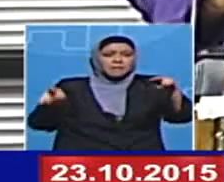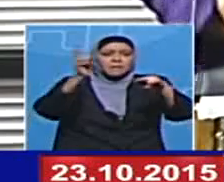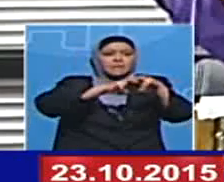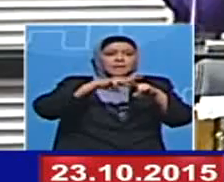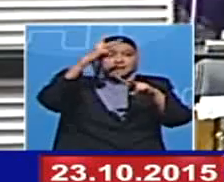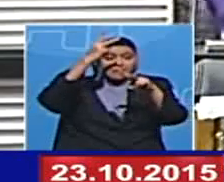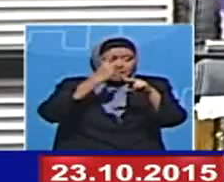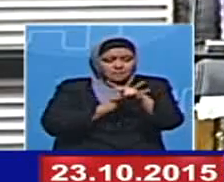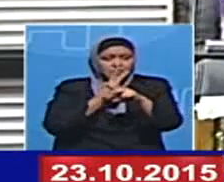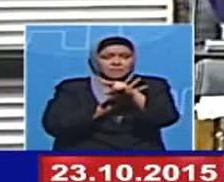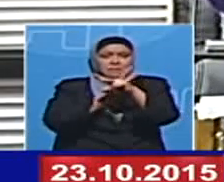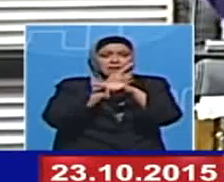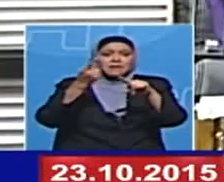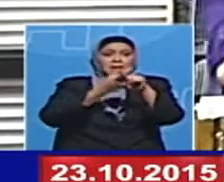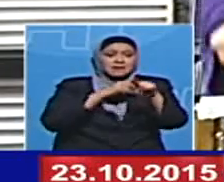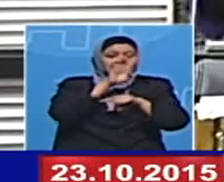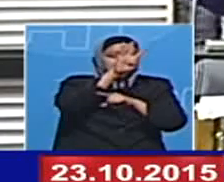ganda dari